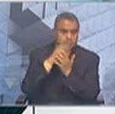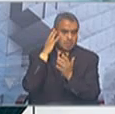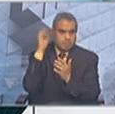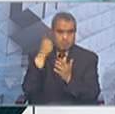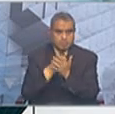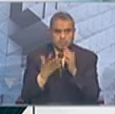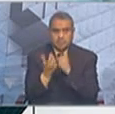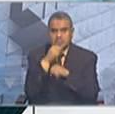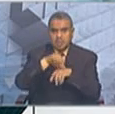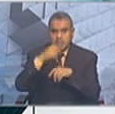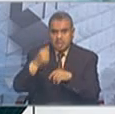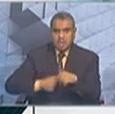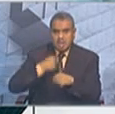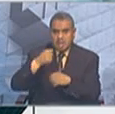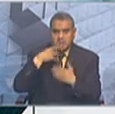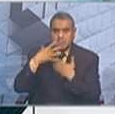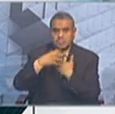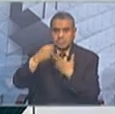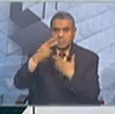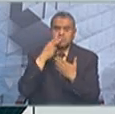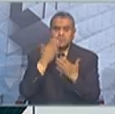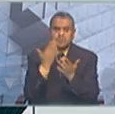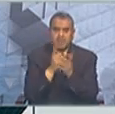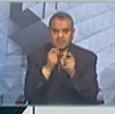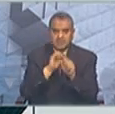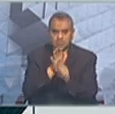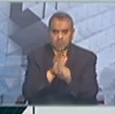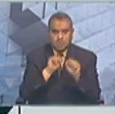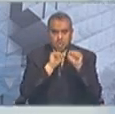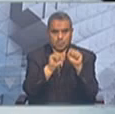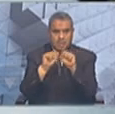محطات القطارات ومكافحة فيروس كورونا.